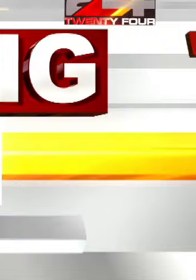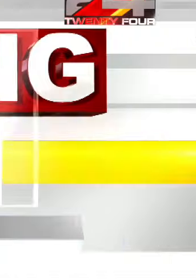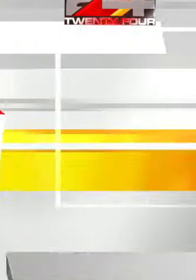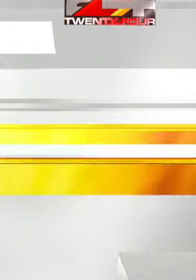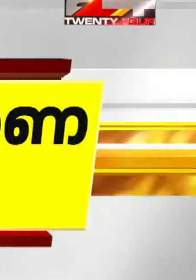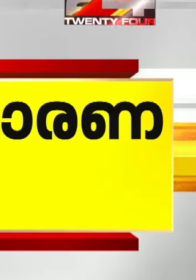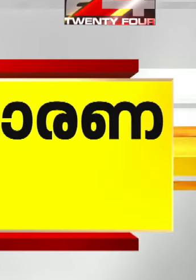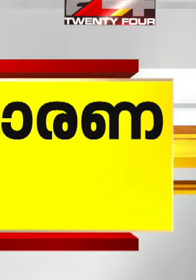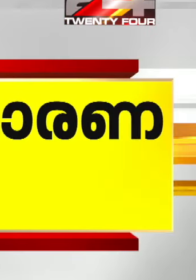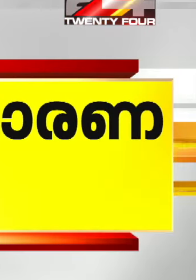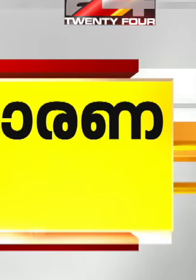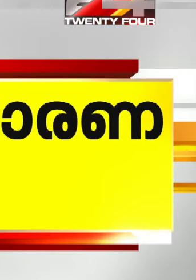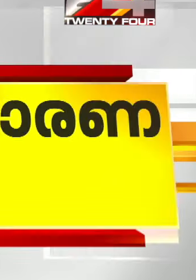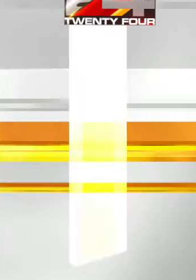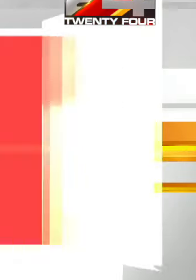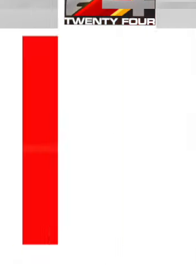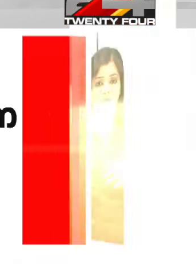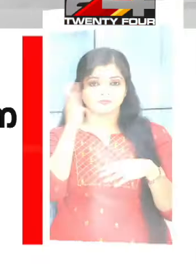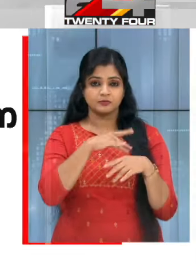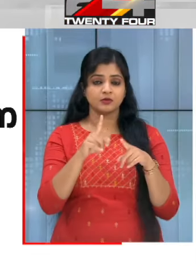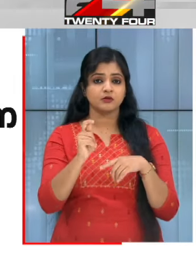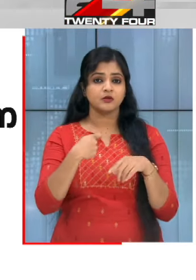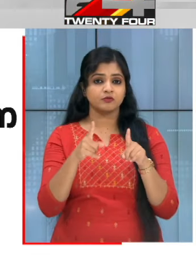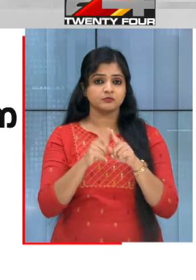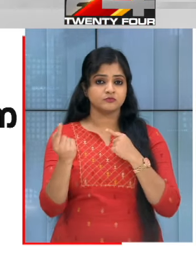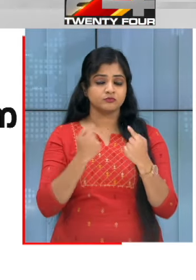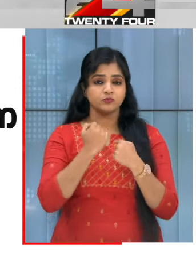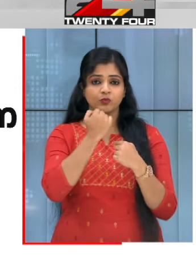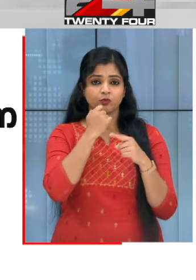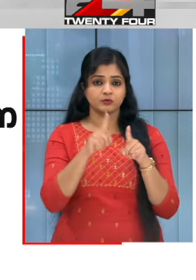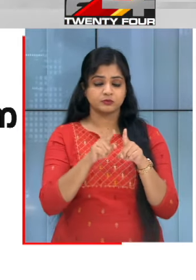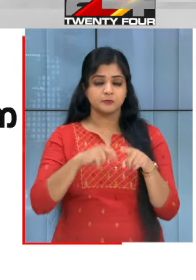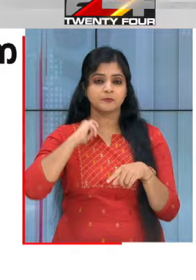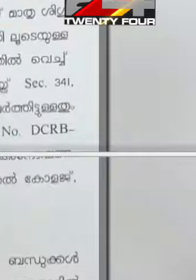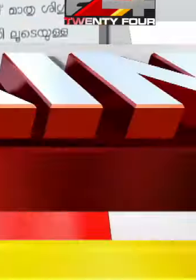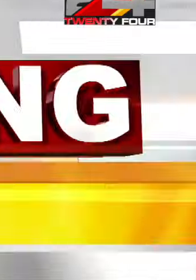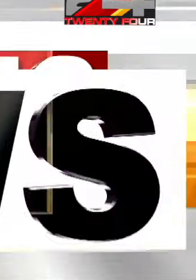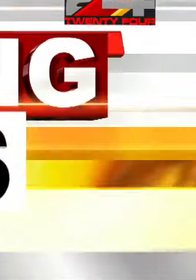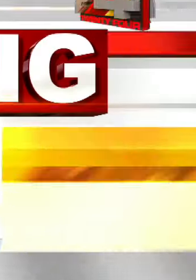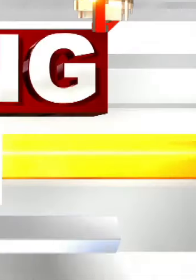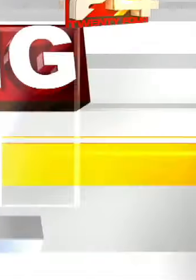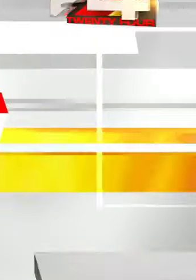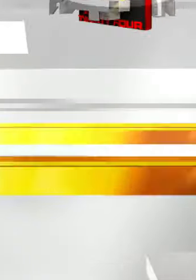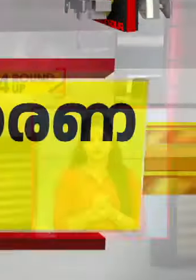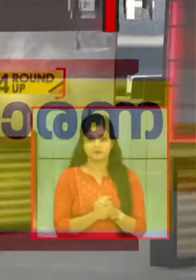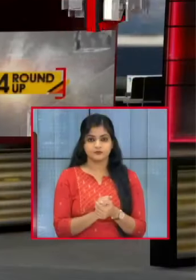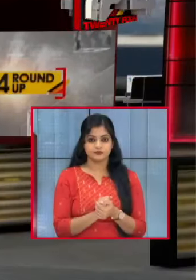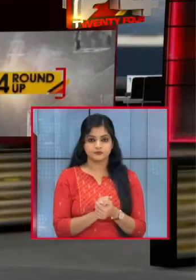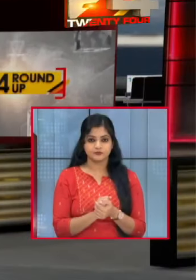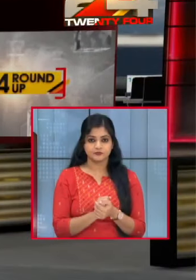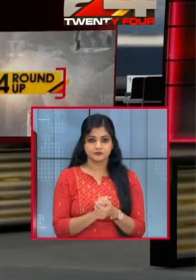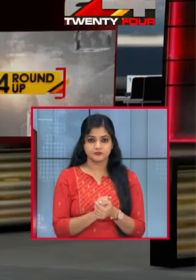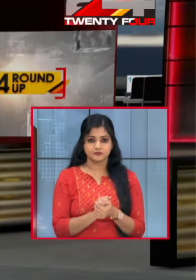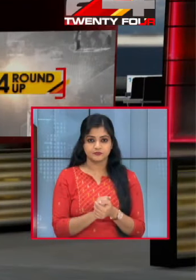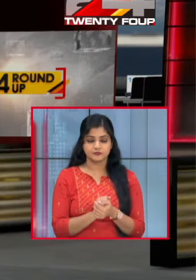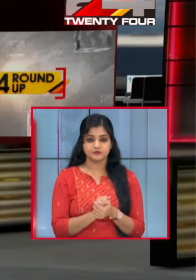നൊന്ത് വിശ്വനാഥൻ അതിനുശേഷം ആത്മഹത്യ ചെയ്തു എന്നാണ് ഈ റിപ്പോർട്ടിൽ പറയുന്നത്. ഗോകുൽ. ശരി, അർജുൻ മട്ടന്നൂരാണ്